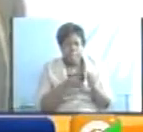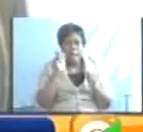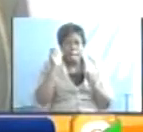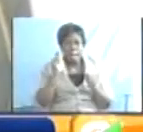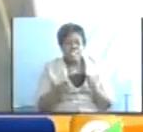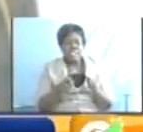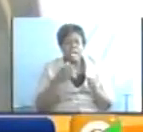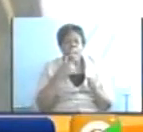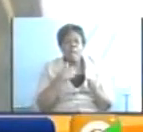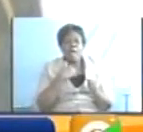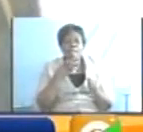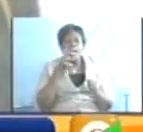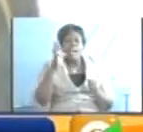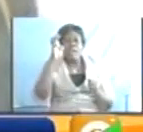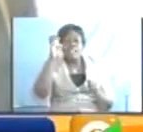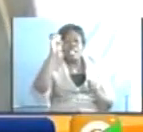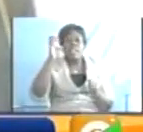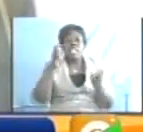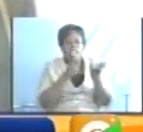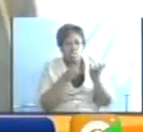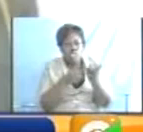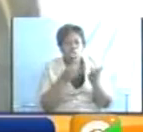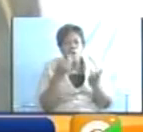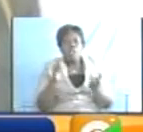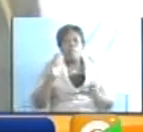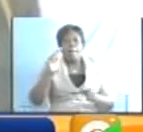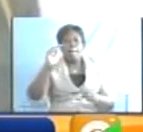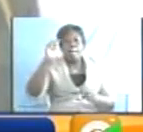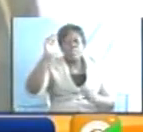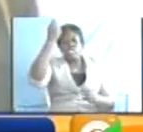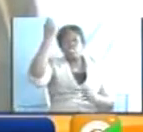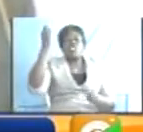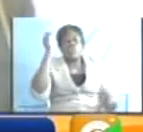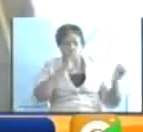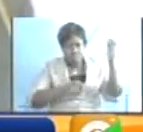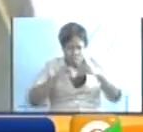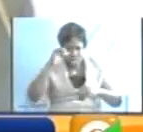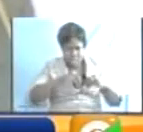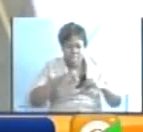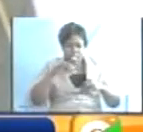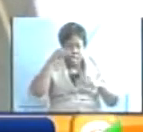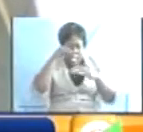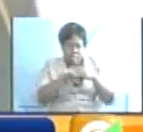a retelling of the presidential votes in the following